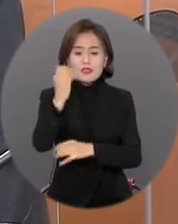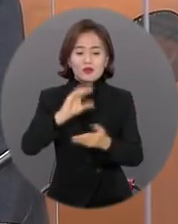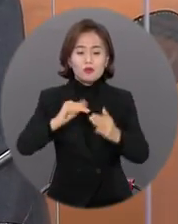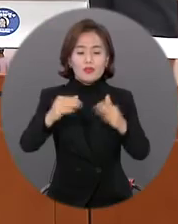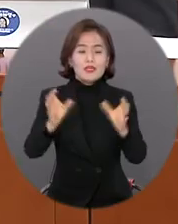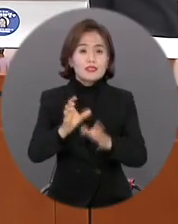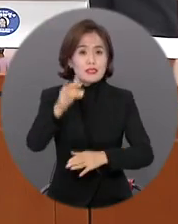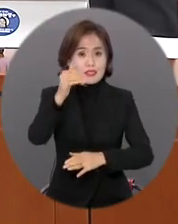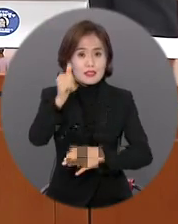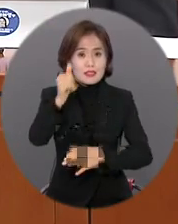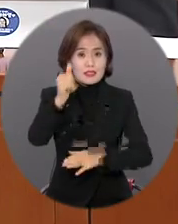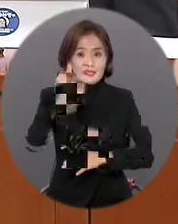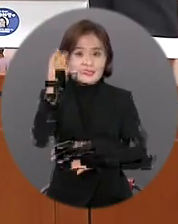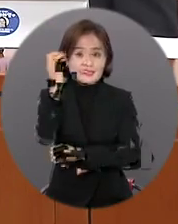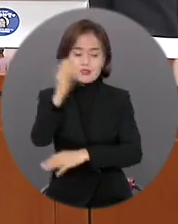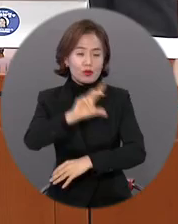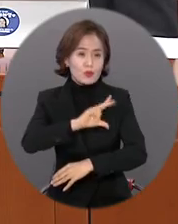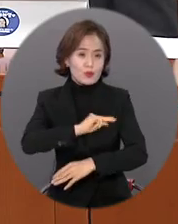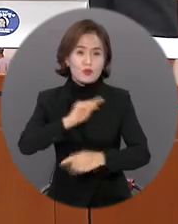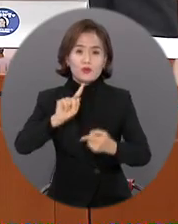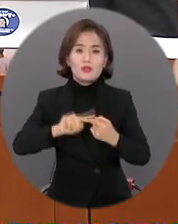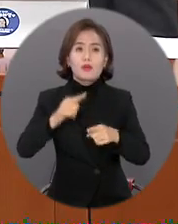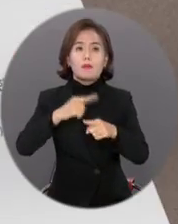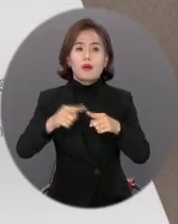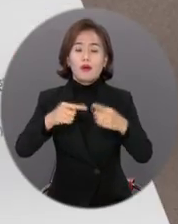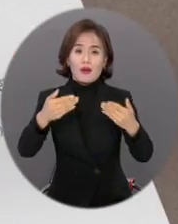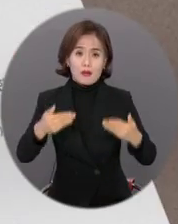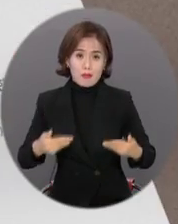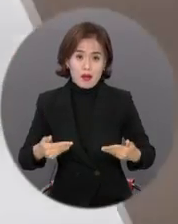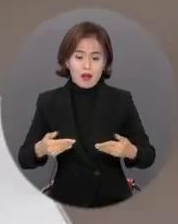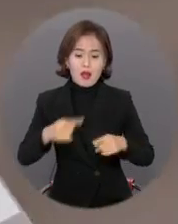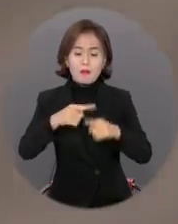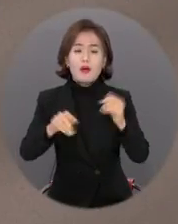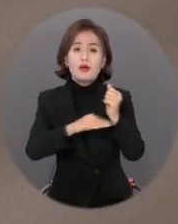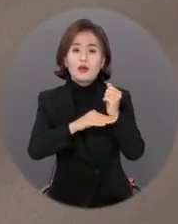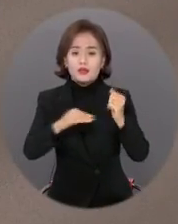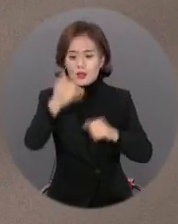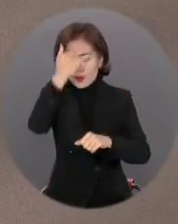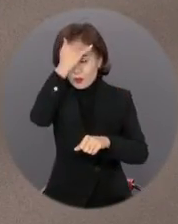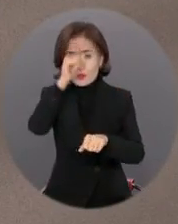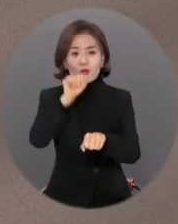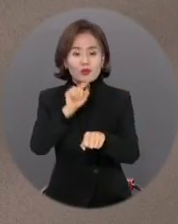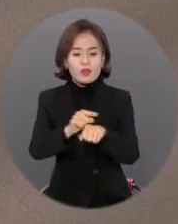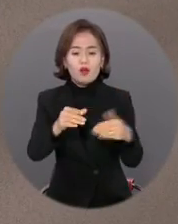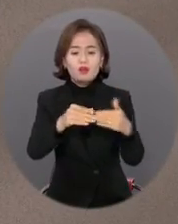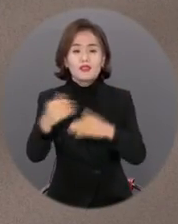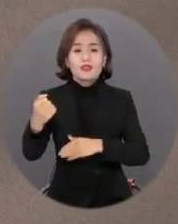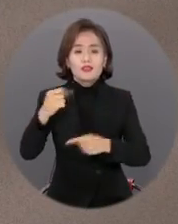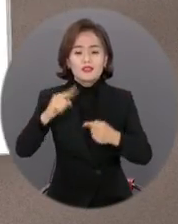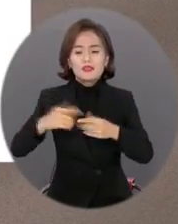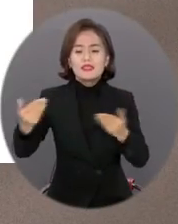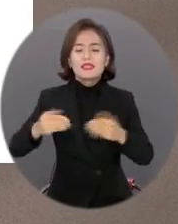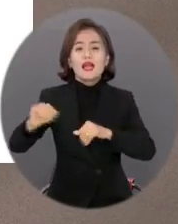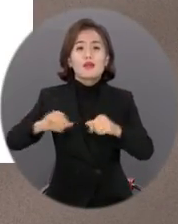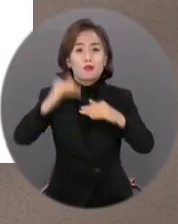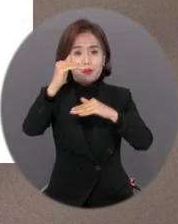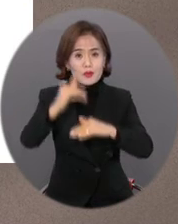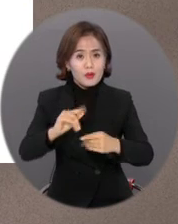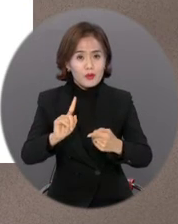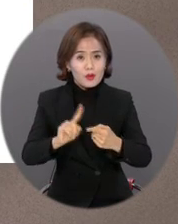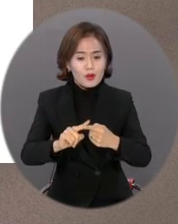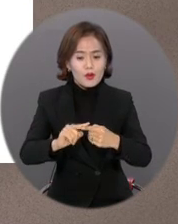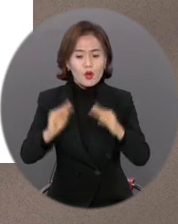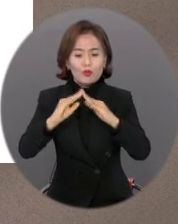광역기초자치단체장과 광역기초의원들이 평가 대상입니다. 평가 기준은 도덕성과 리더십, 직무활동 등이고